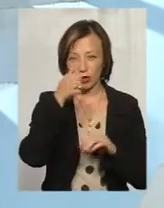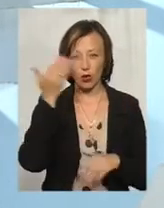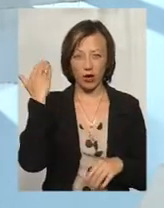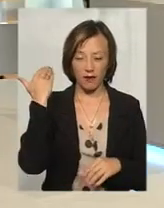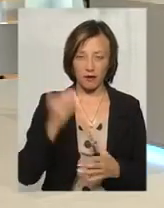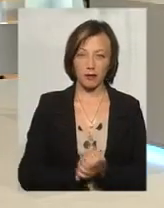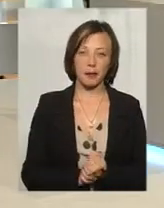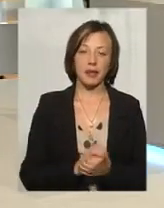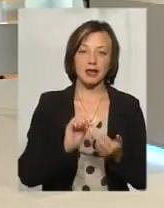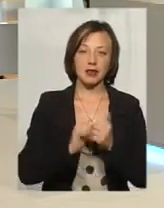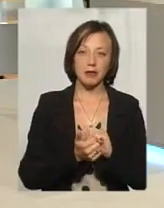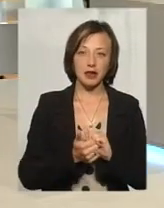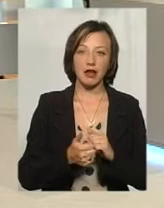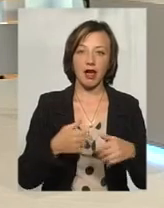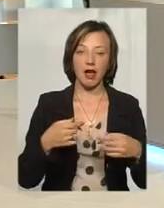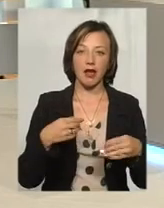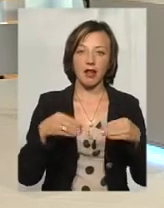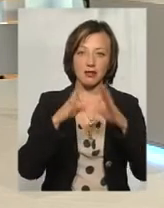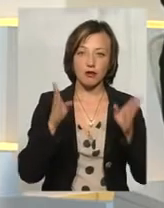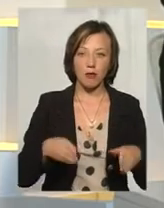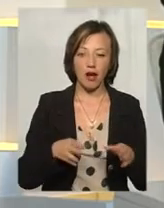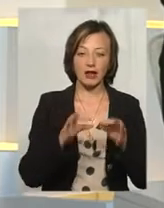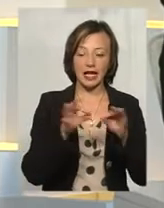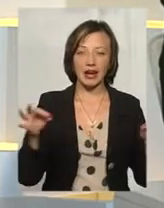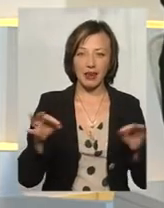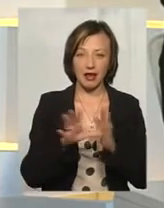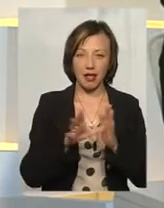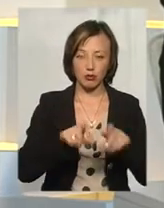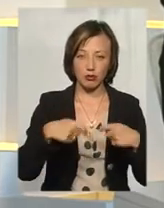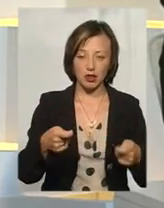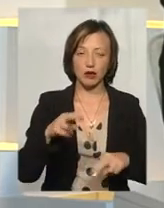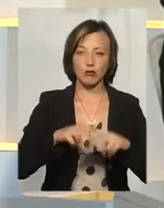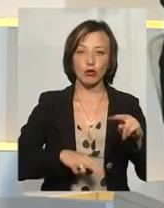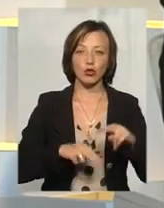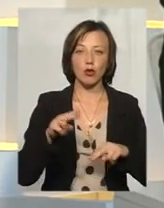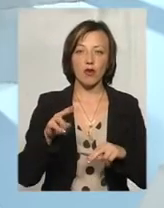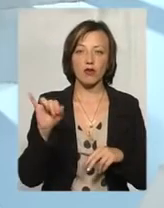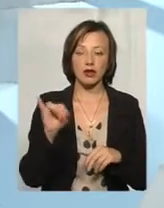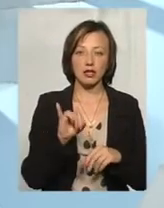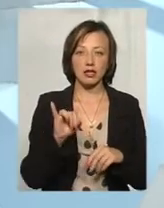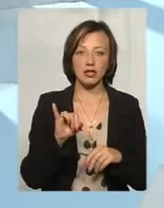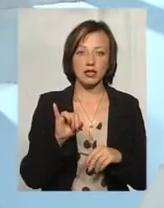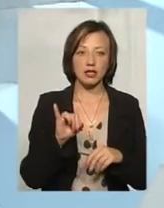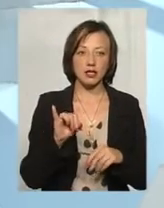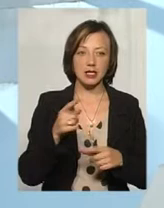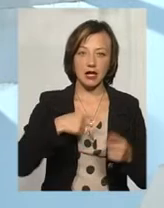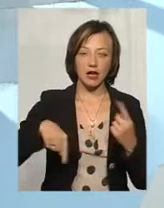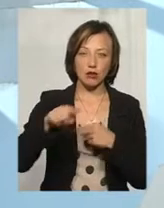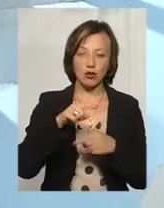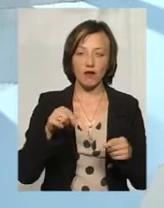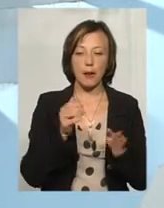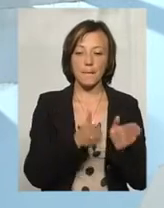років, заміна трансформаторів, заміна ліній, побудова і закільцовування